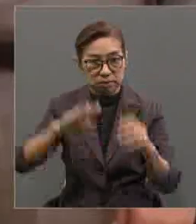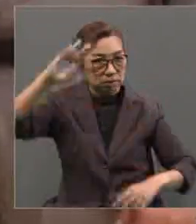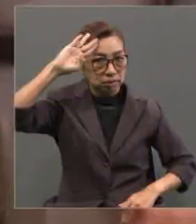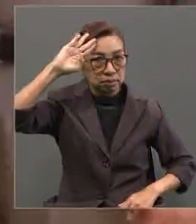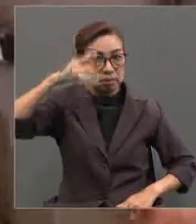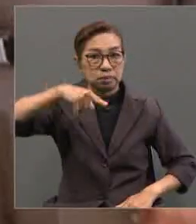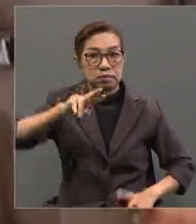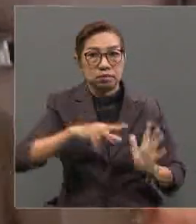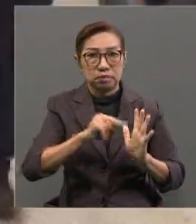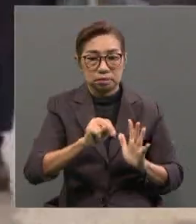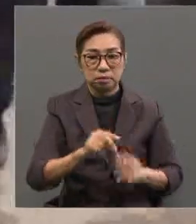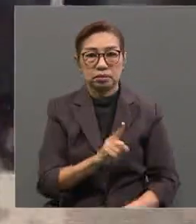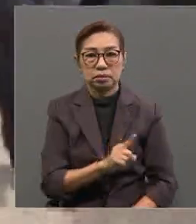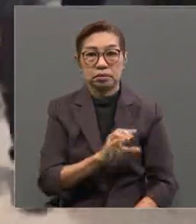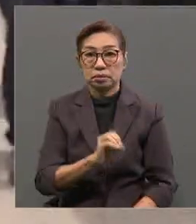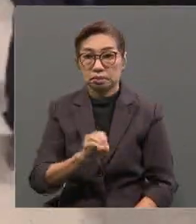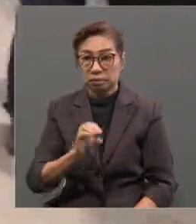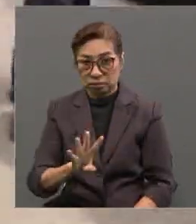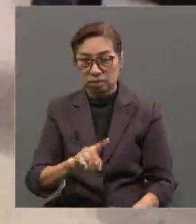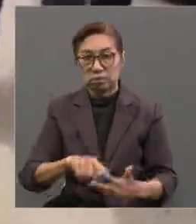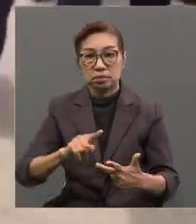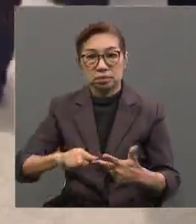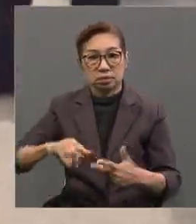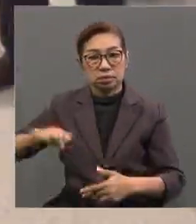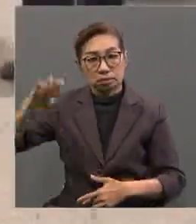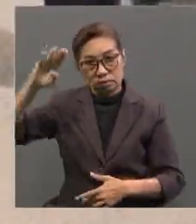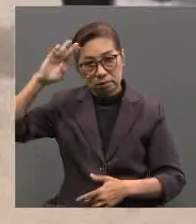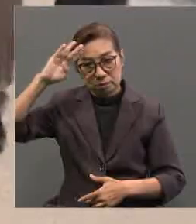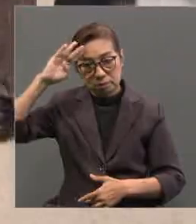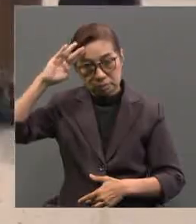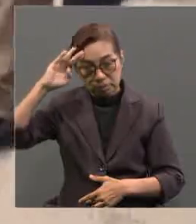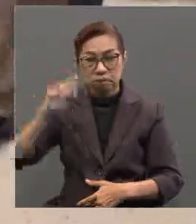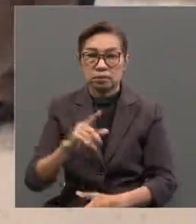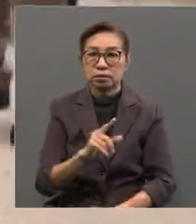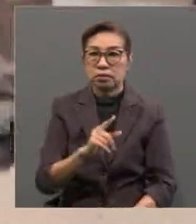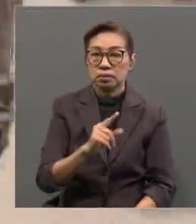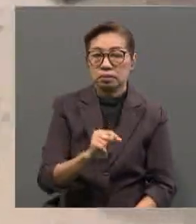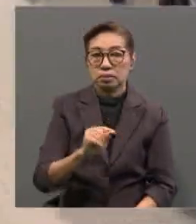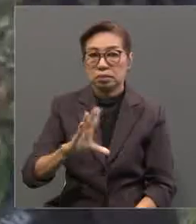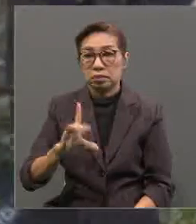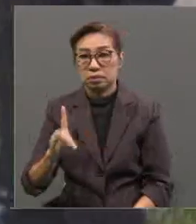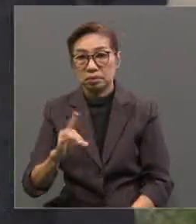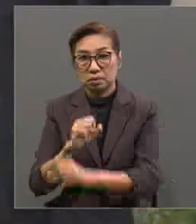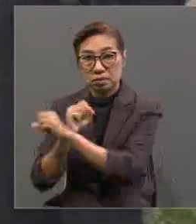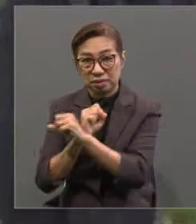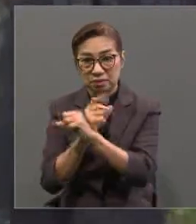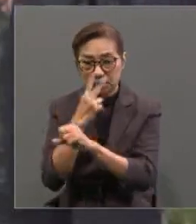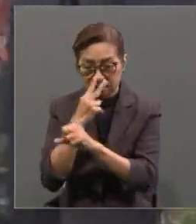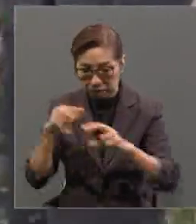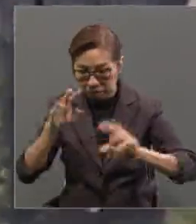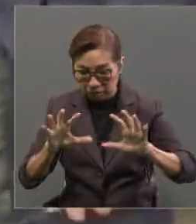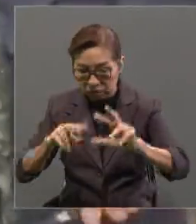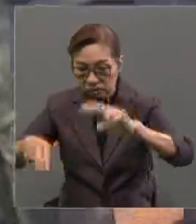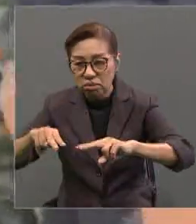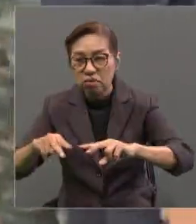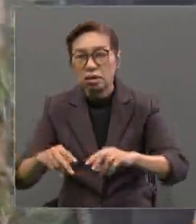ทหารพรานที่ 104และกองร้อยป้องกันชายแดนที่ 3ครับตรวจยึดดอกไม้ไฟชนิดลูกบอล